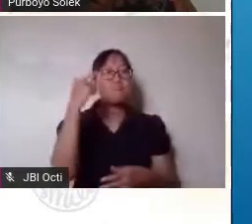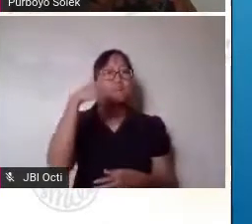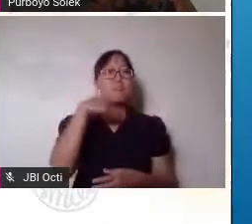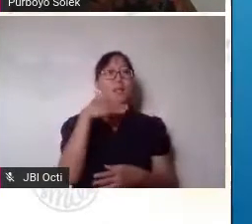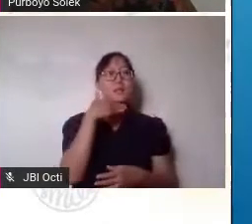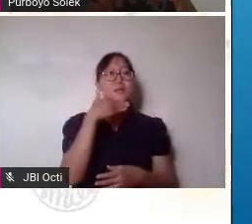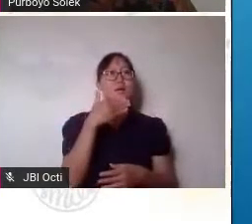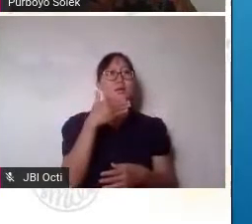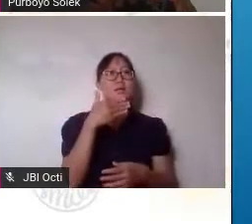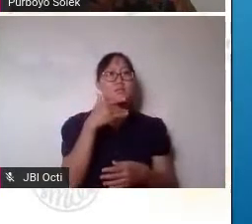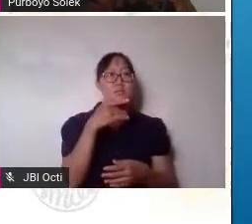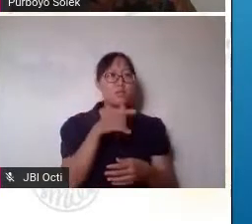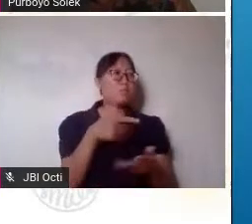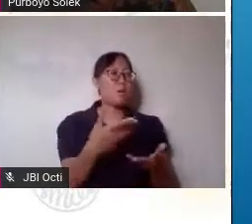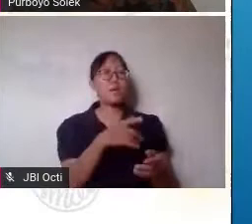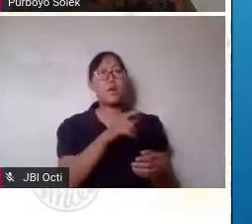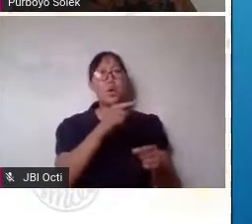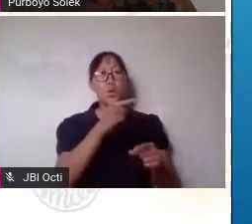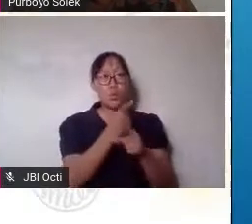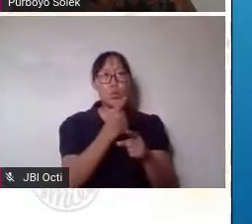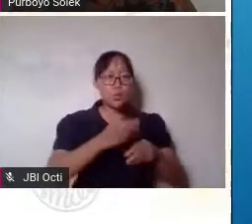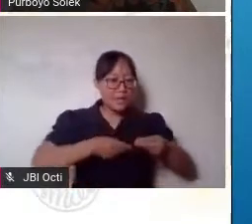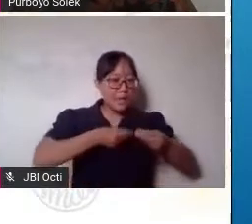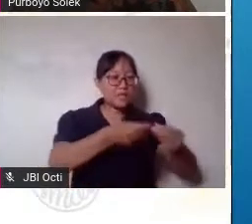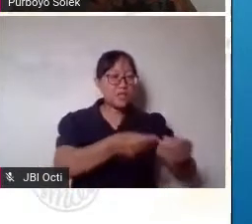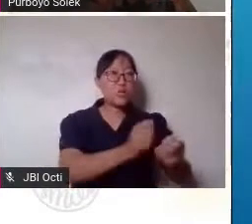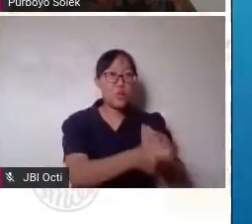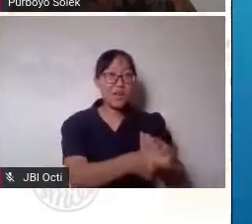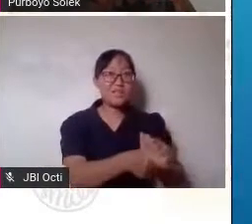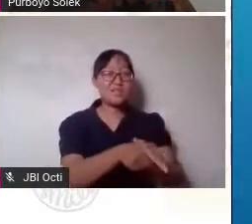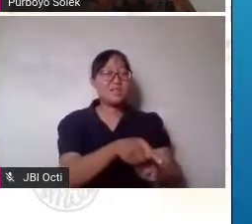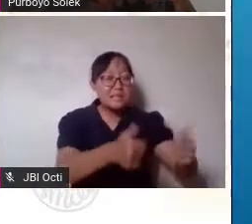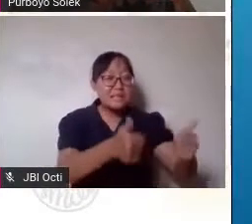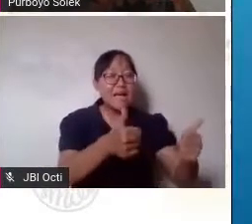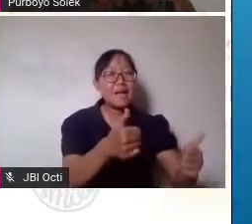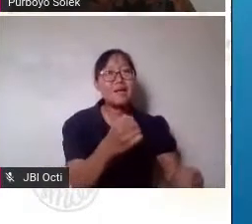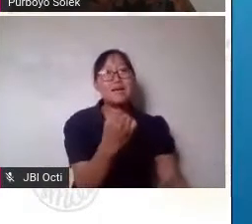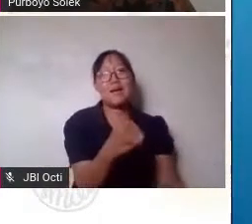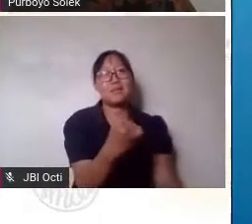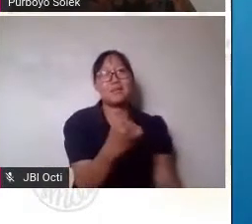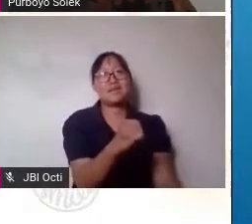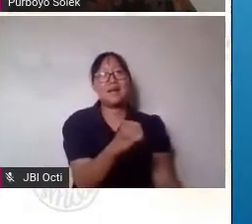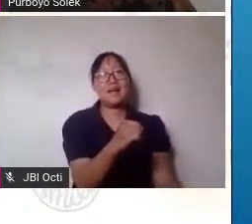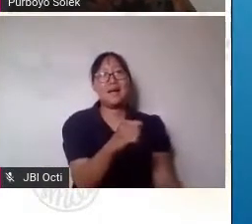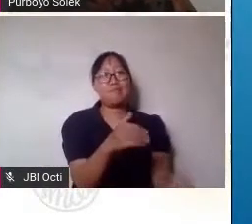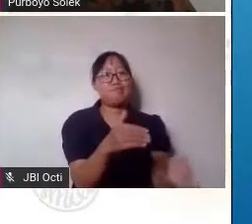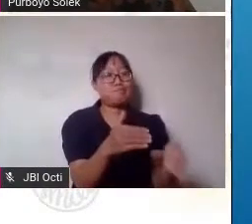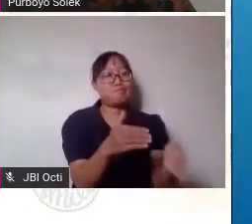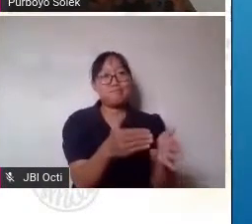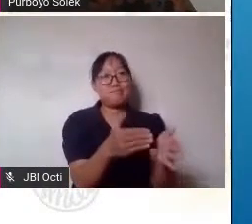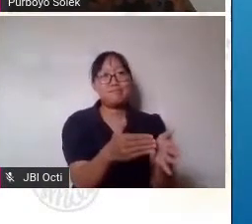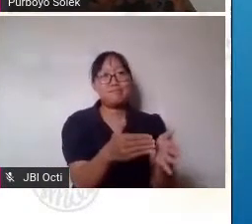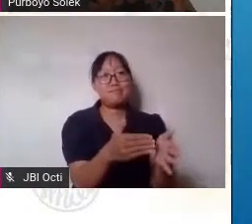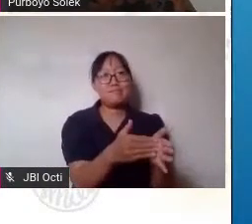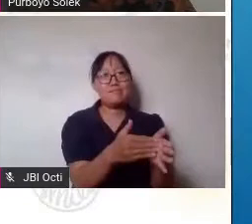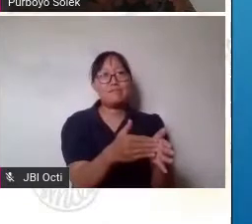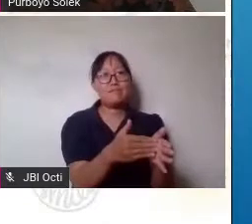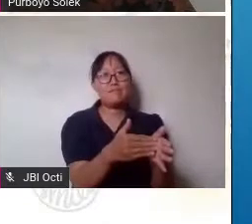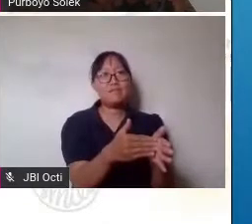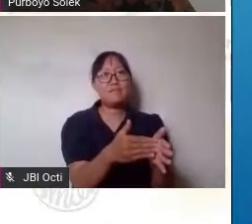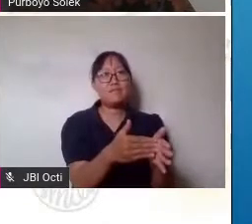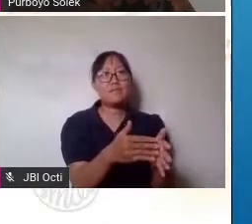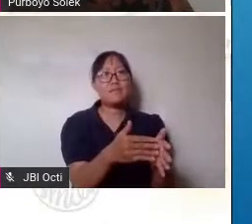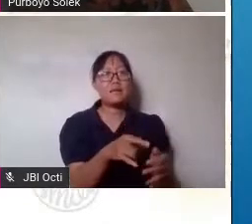ya jelas akan kemudian tidak bisa diselesaikan. Dan yang terpenting juga seringkali anak-anak ini kemudian